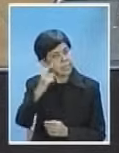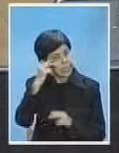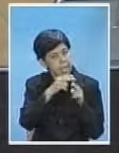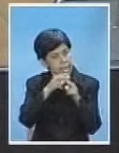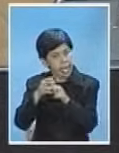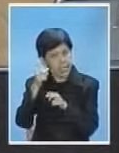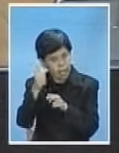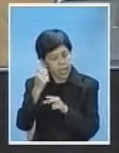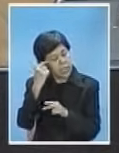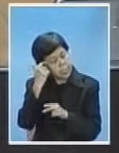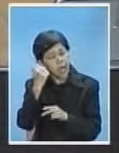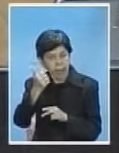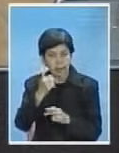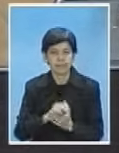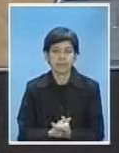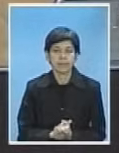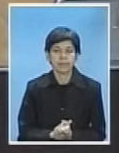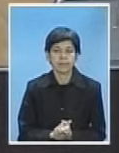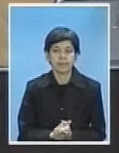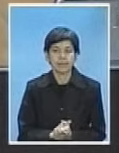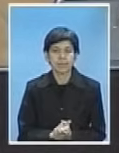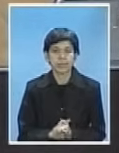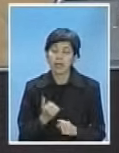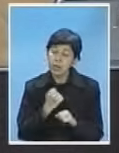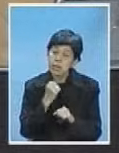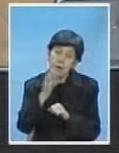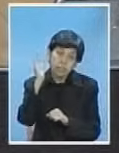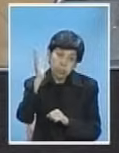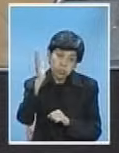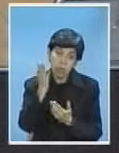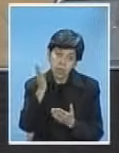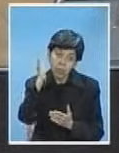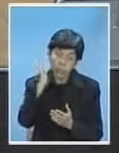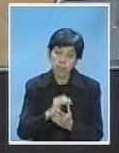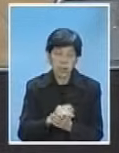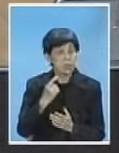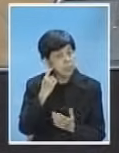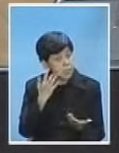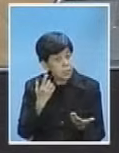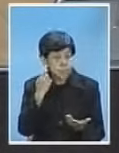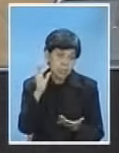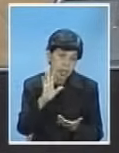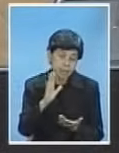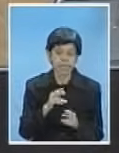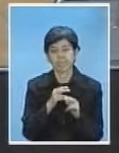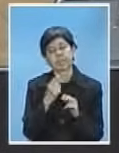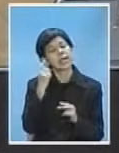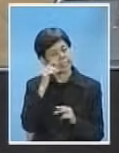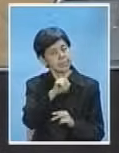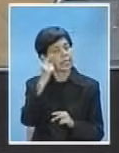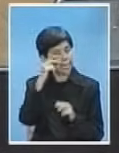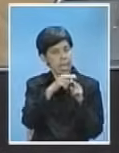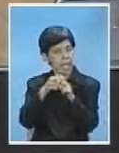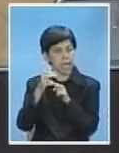าณที่จะเข้าใจได้นะครับว่าสิ่งที่ท่านพูดนั้น น่าเชื่อถือหรือไม่เพียงไรอย่างไรนะ